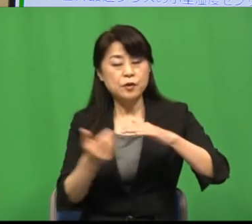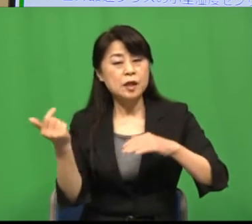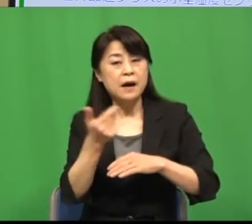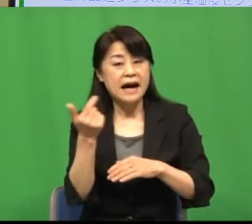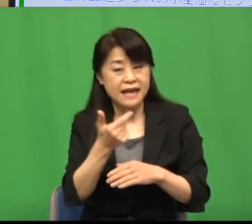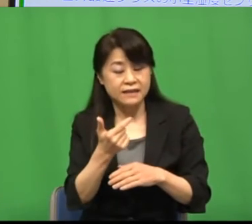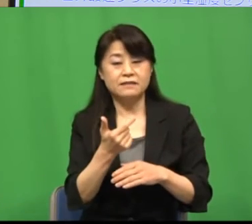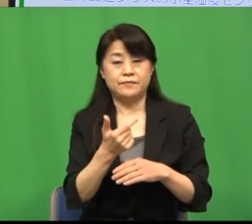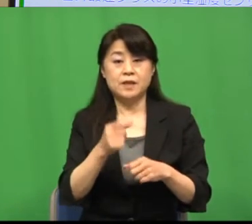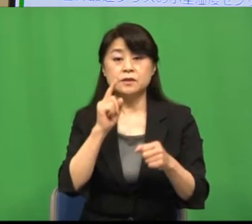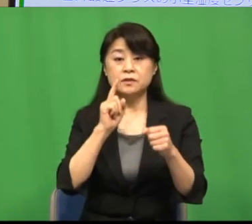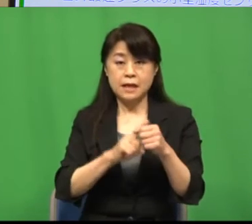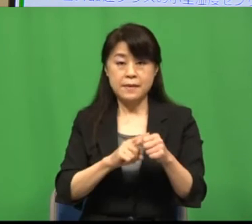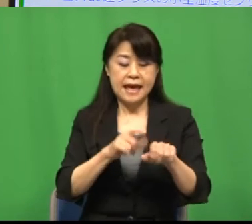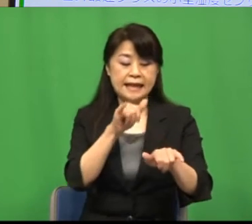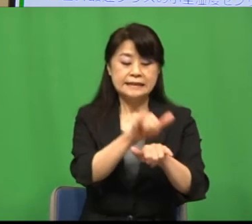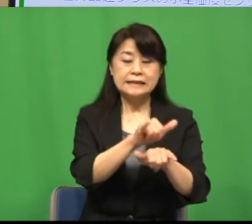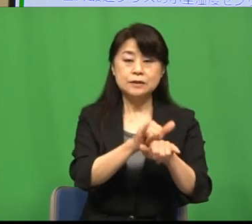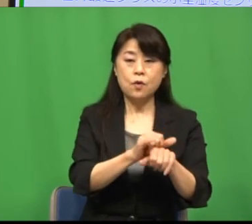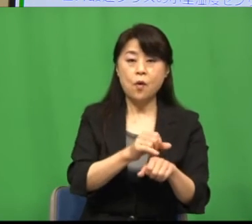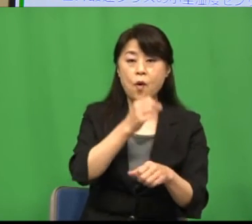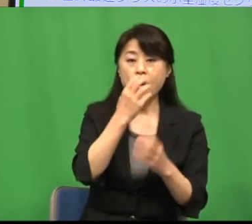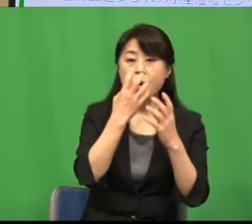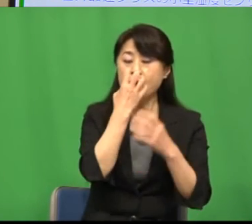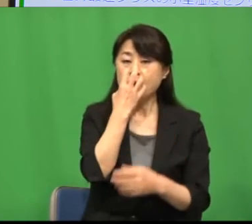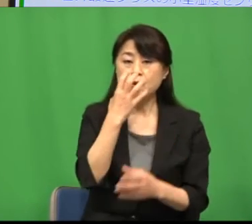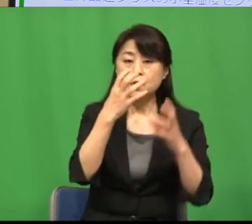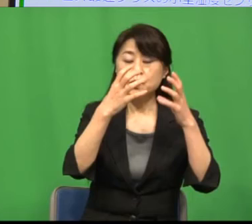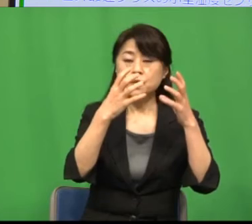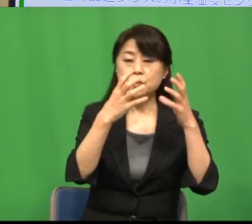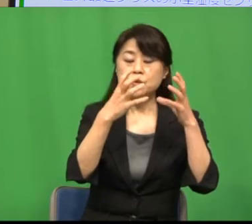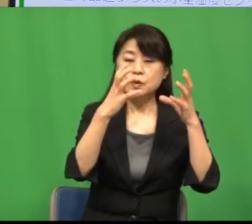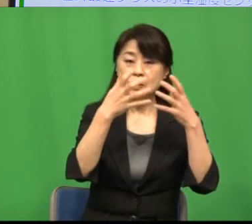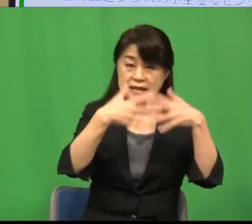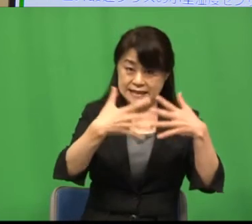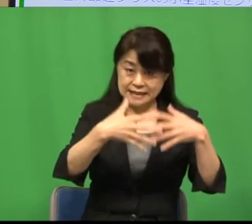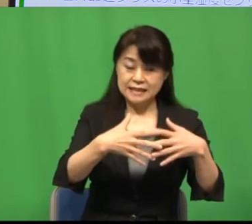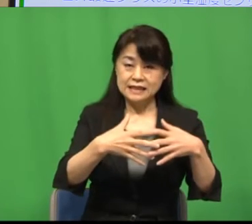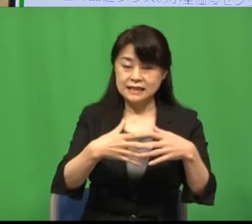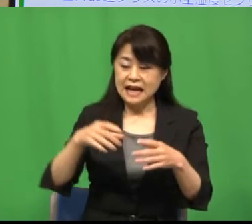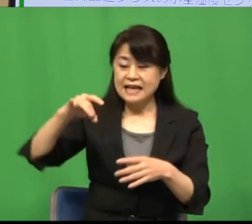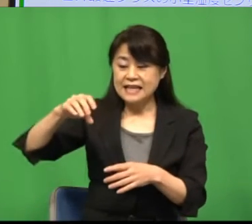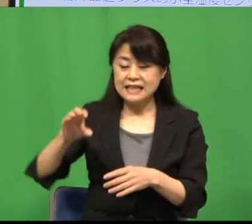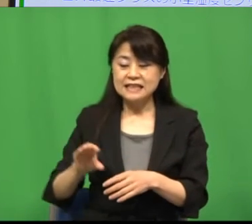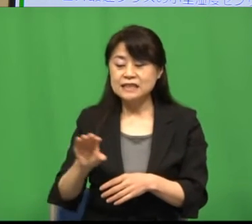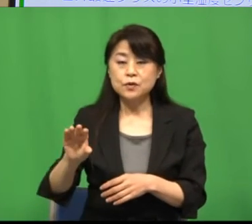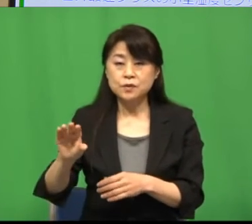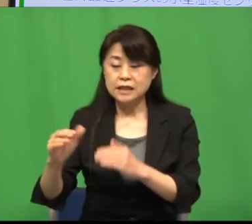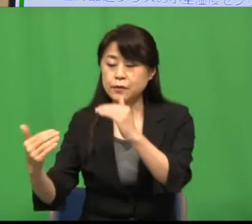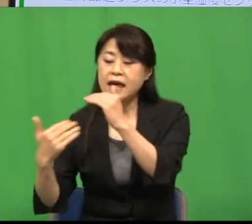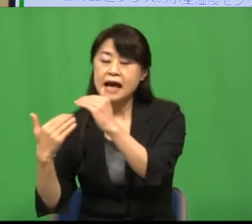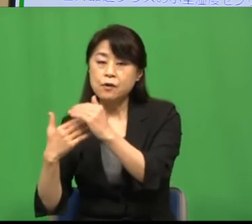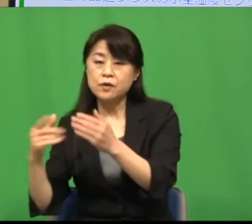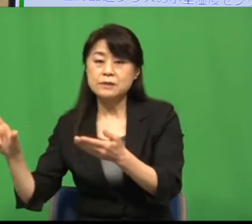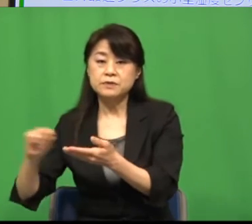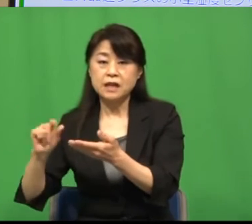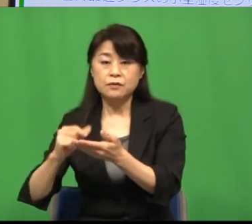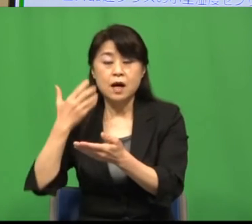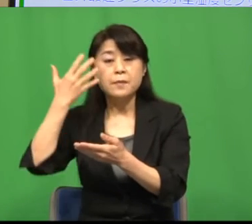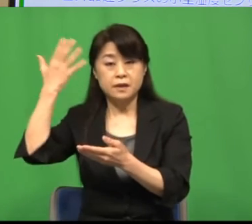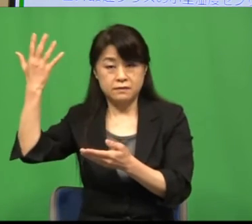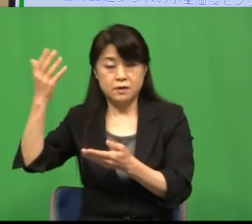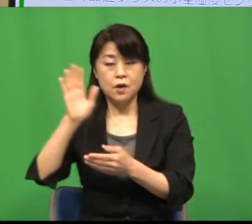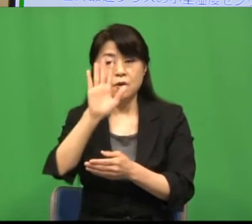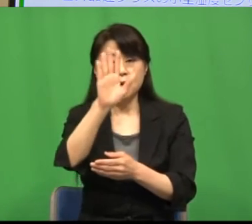し人工呼吸器やこれから電気自動車の空調等にも利用が見込まれ、今後の成長性が期待され